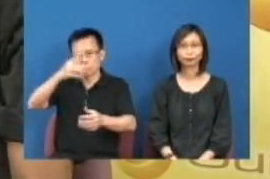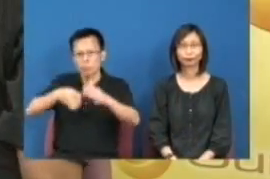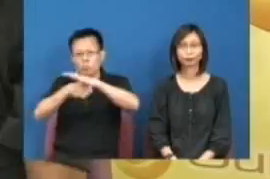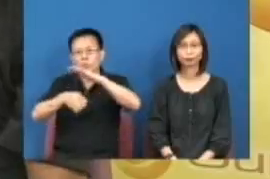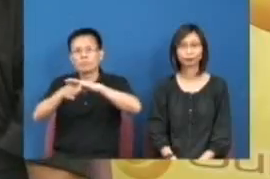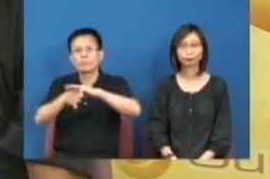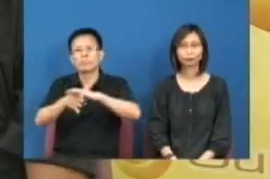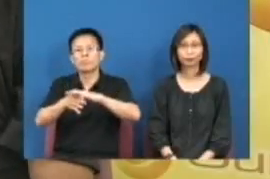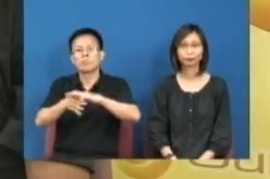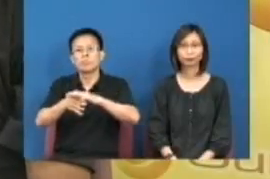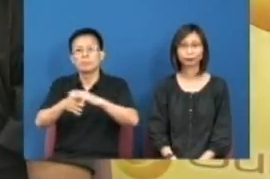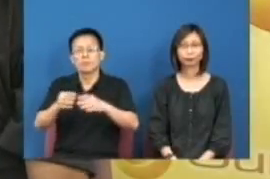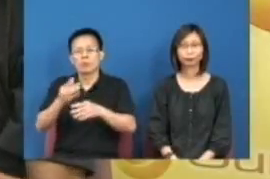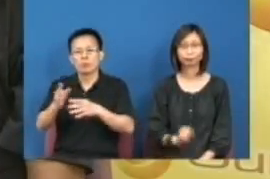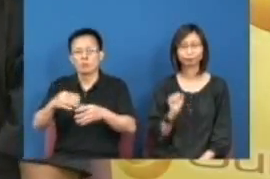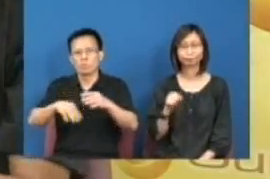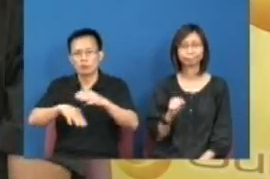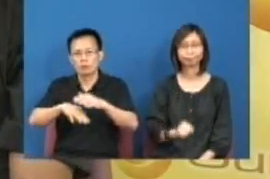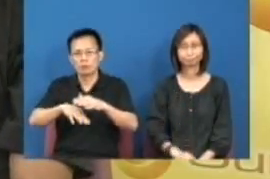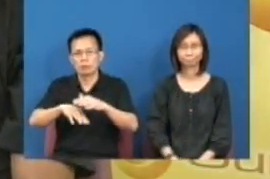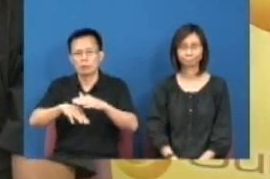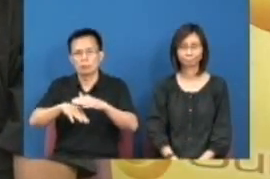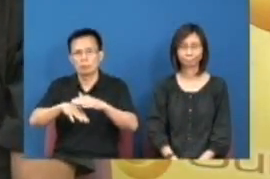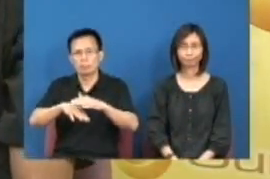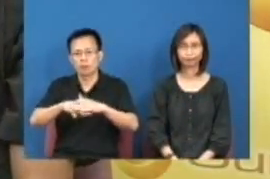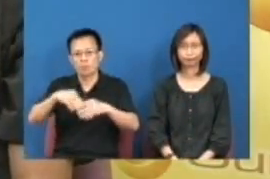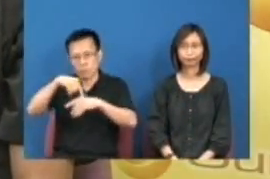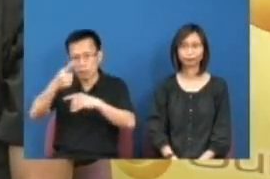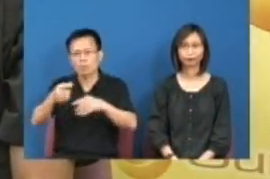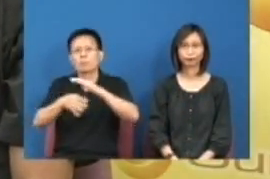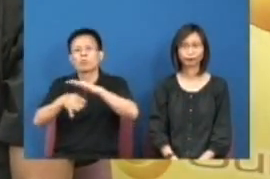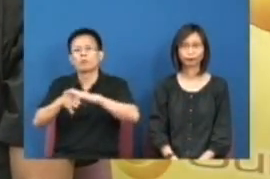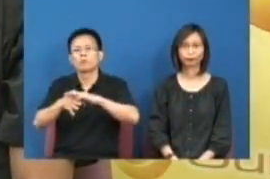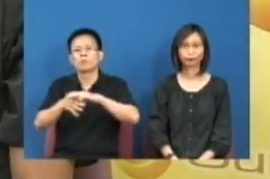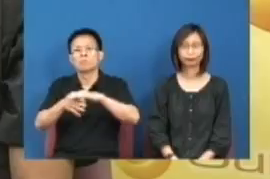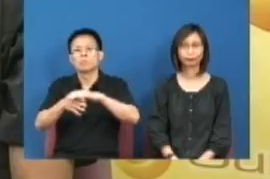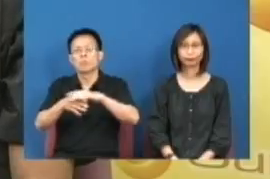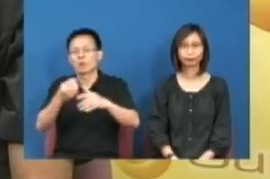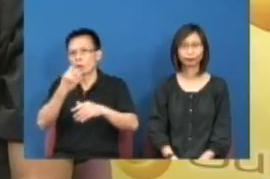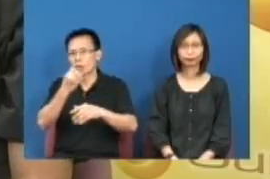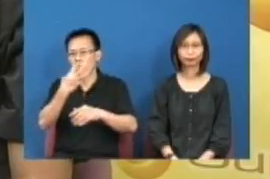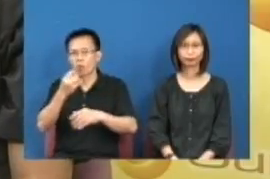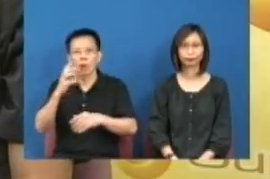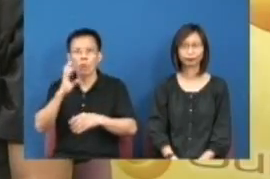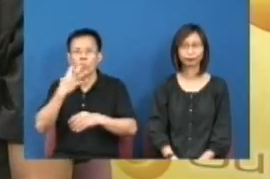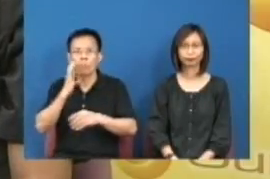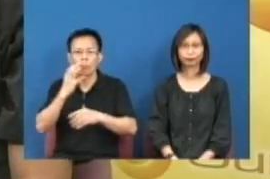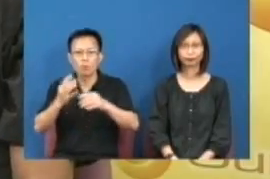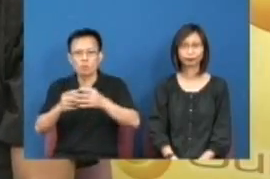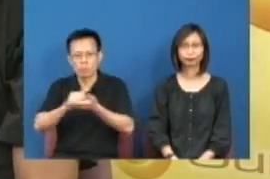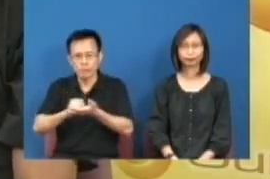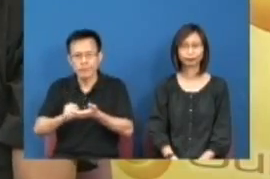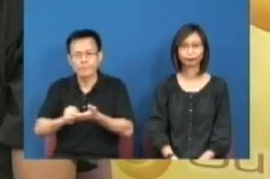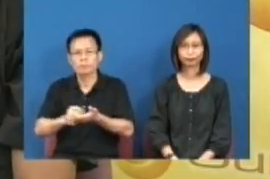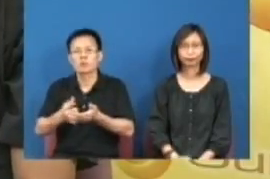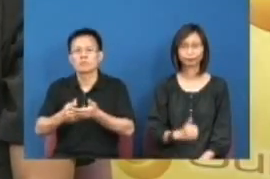又唔可以擺個港澳辦喺度，咁就擺咗中聯辦，即係喺港澳辦底下，就每邊都有一個中